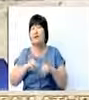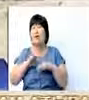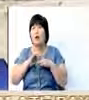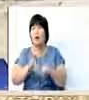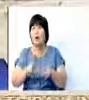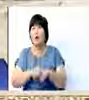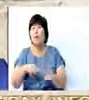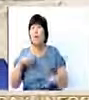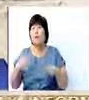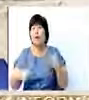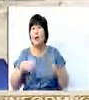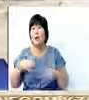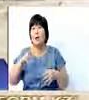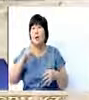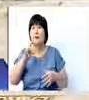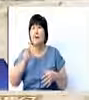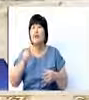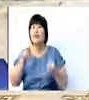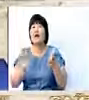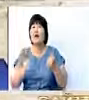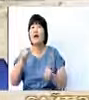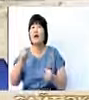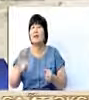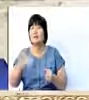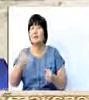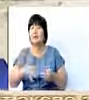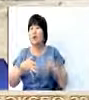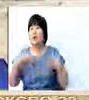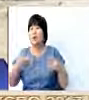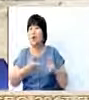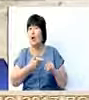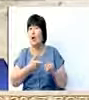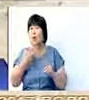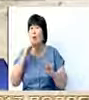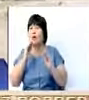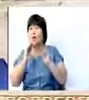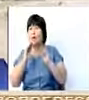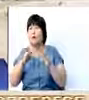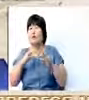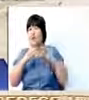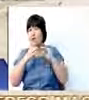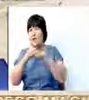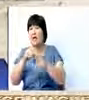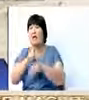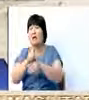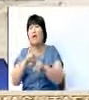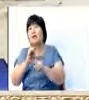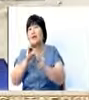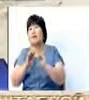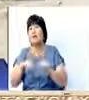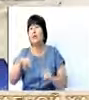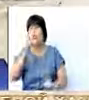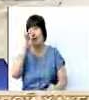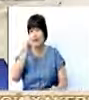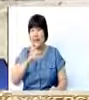проводится подготовка механика-водителя многоцелевого тягача легкобронированного ТЛБ для нужд вооруженных сил Республики